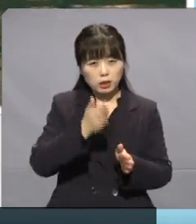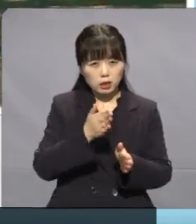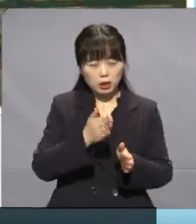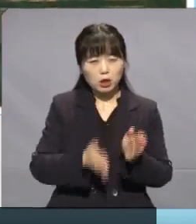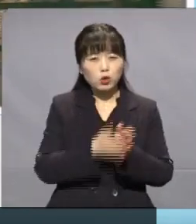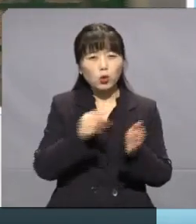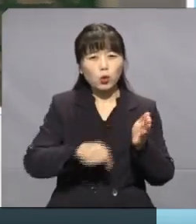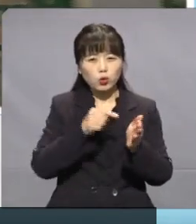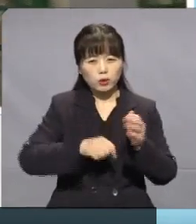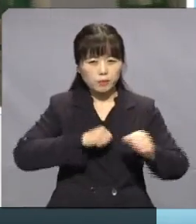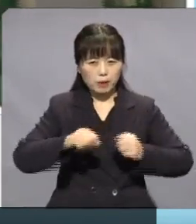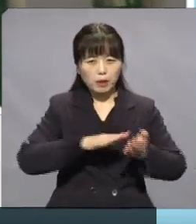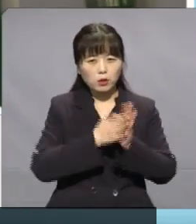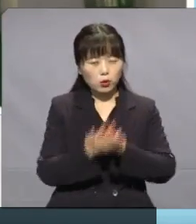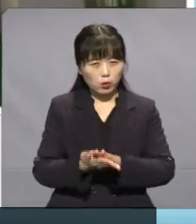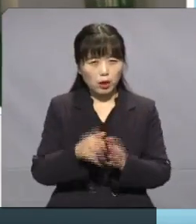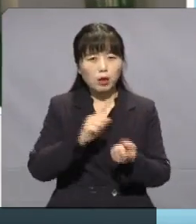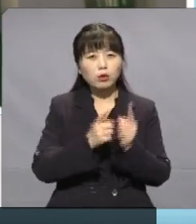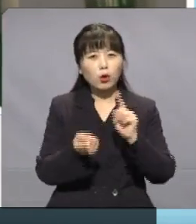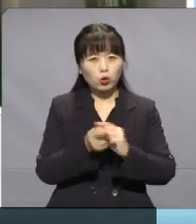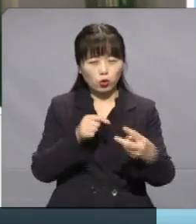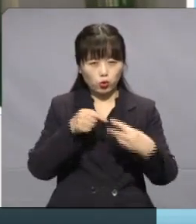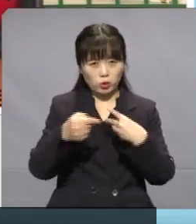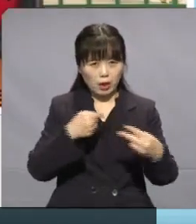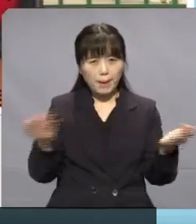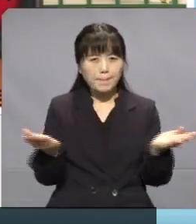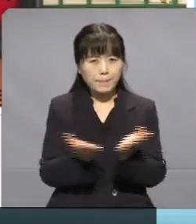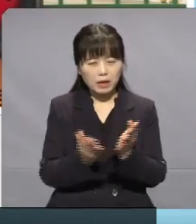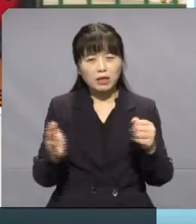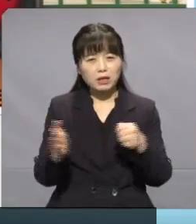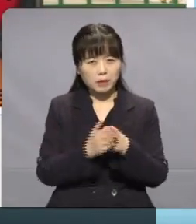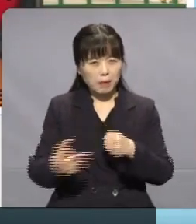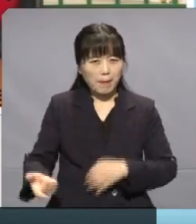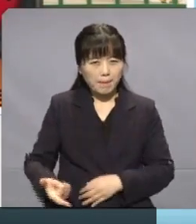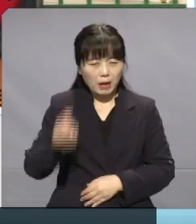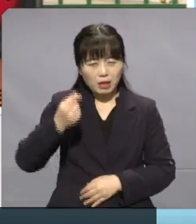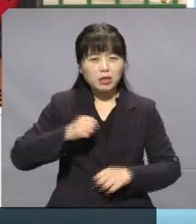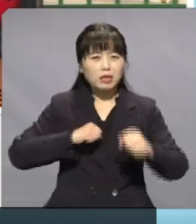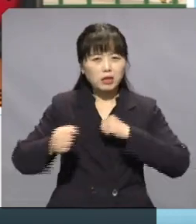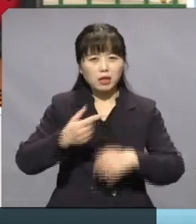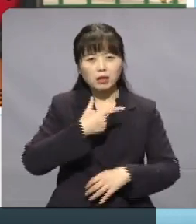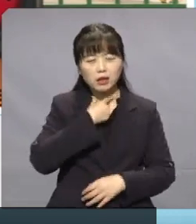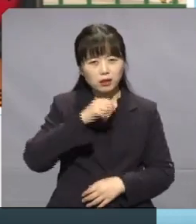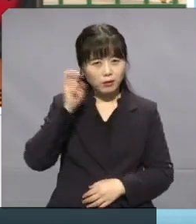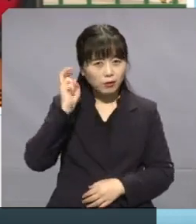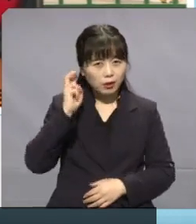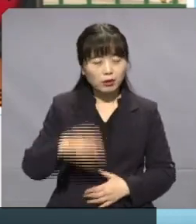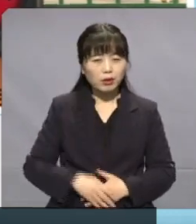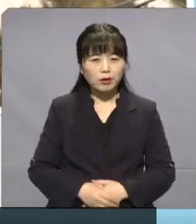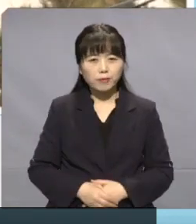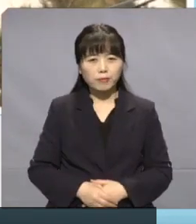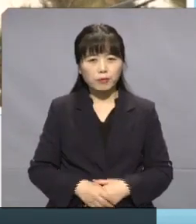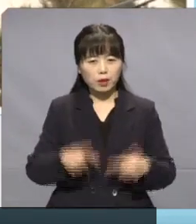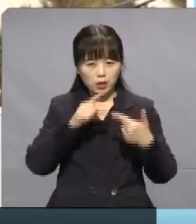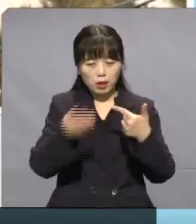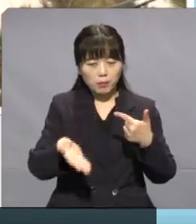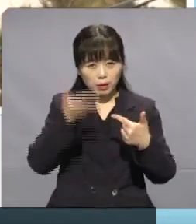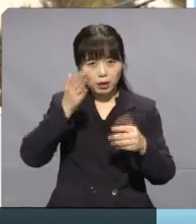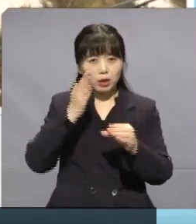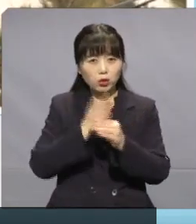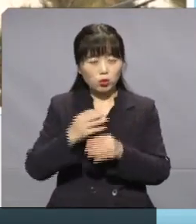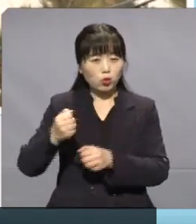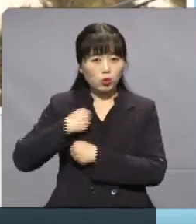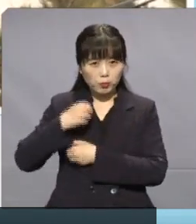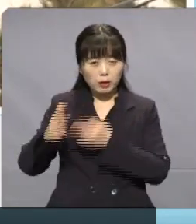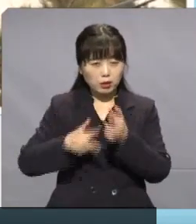활성화 민원을 할 수 있는 서로의 이해가 맞아서 빨리 진행될 수 있었다고 생각합니다. 예. 올해 상반기 중에